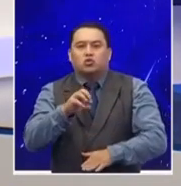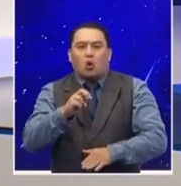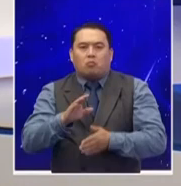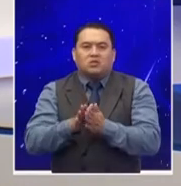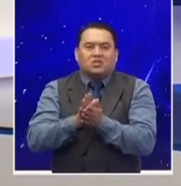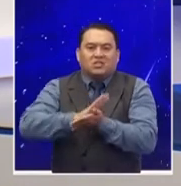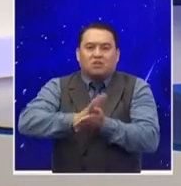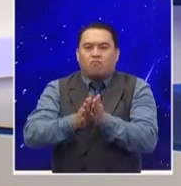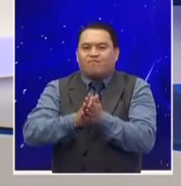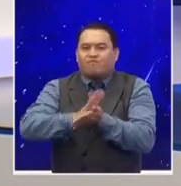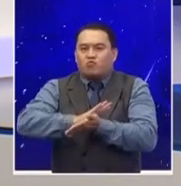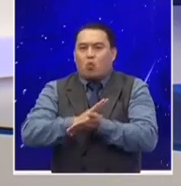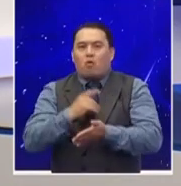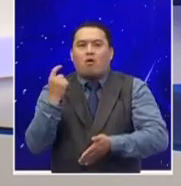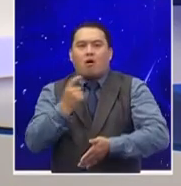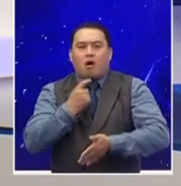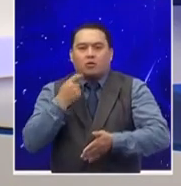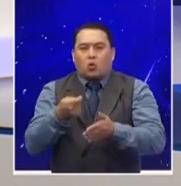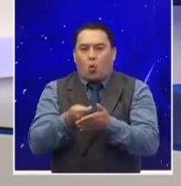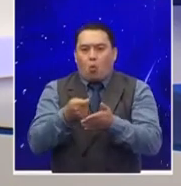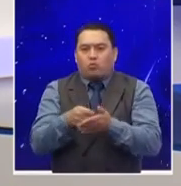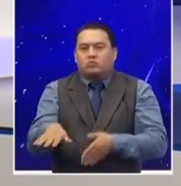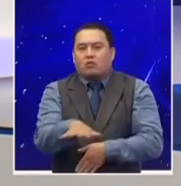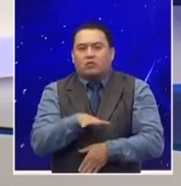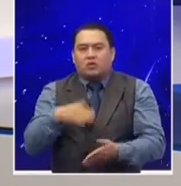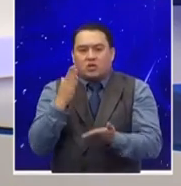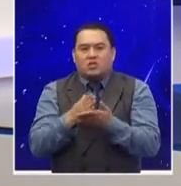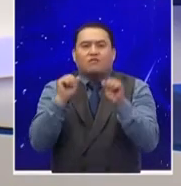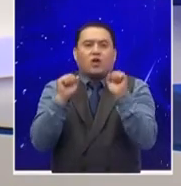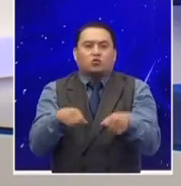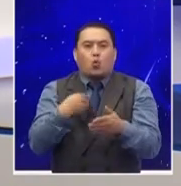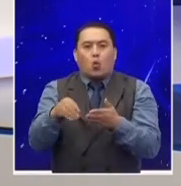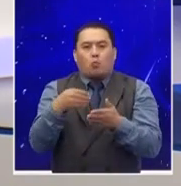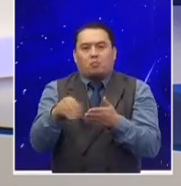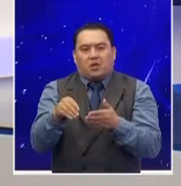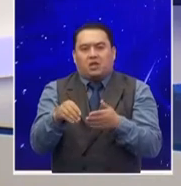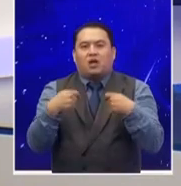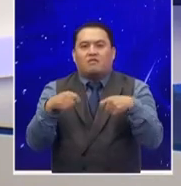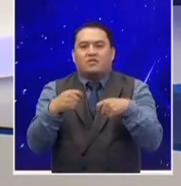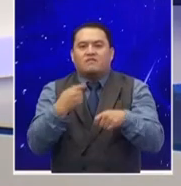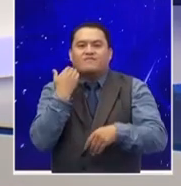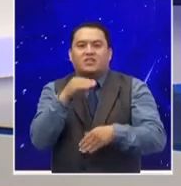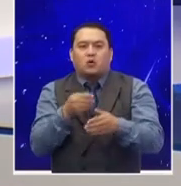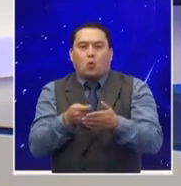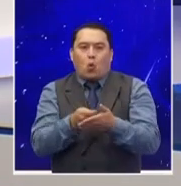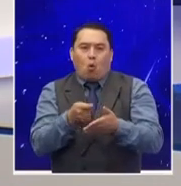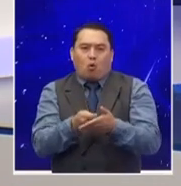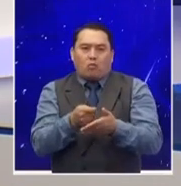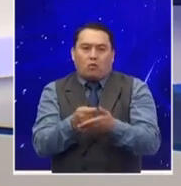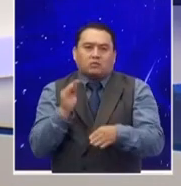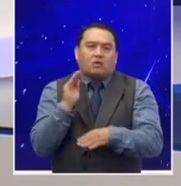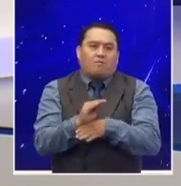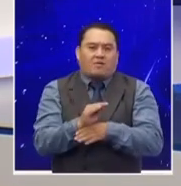сахарной свеклы. Теперь у владельцев откормочных площадок есть возможность приобретения высококачественных кормовых